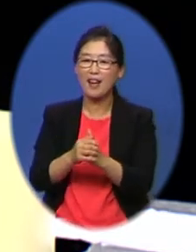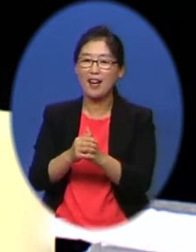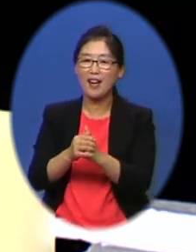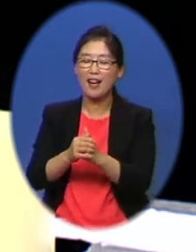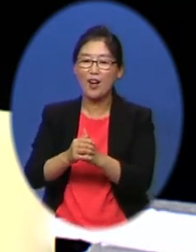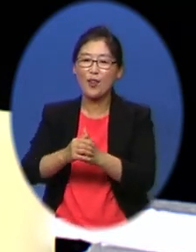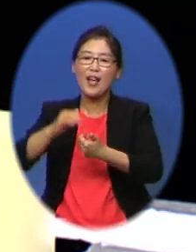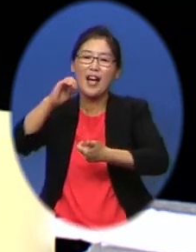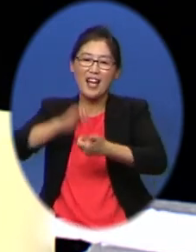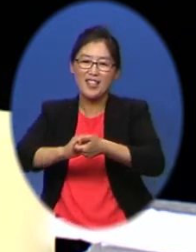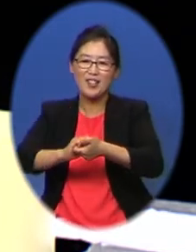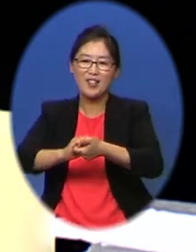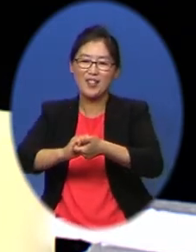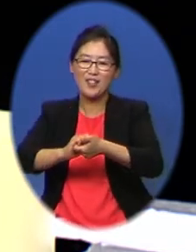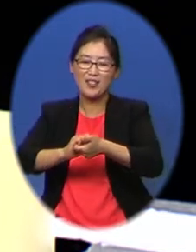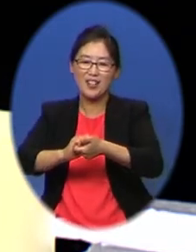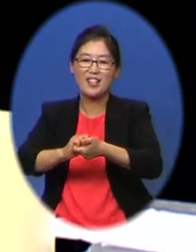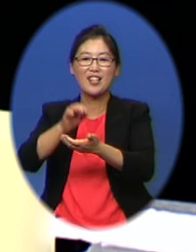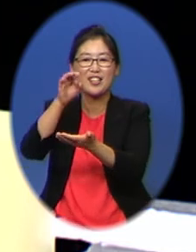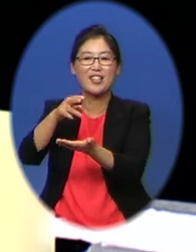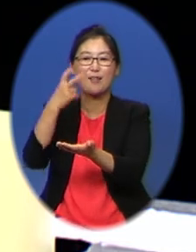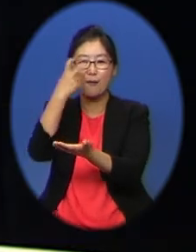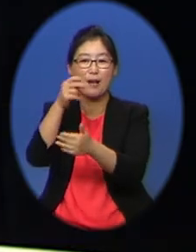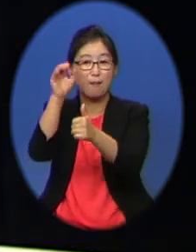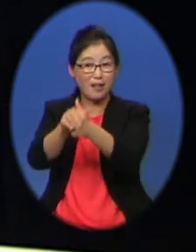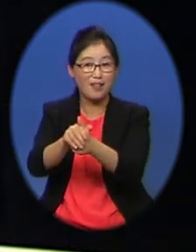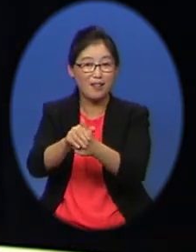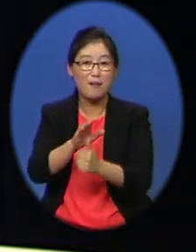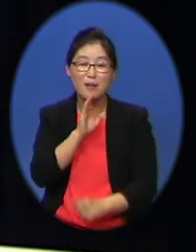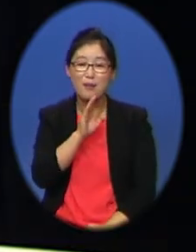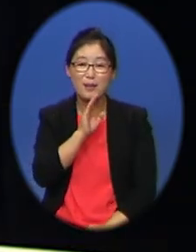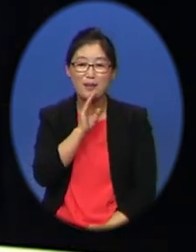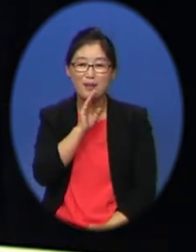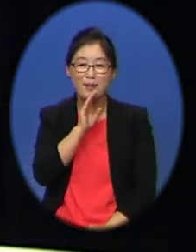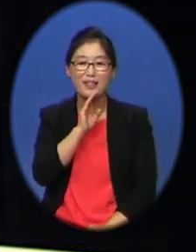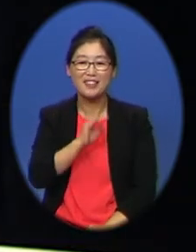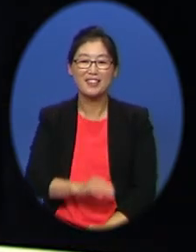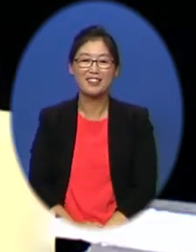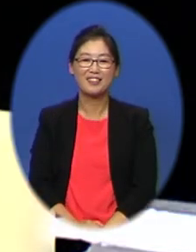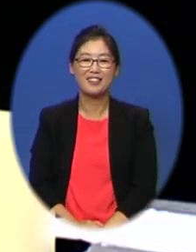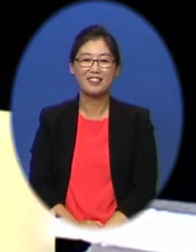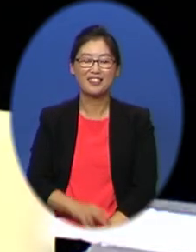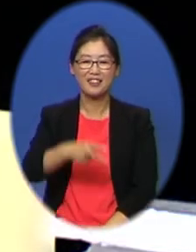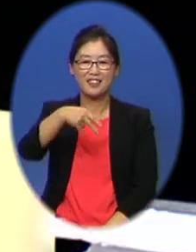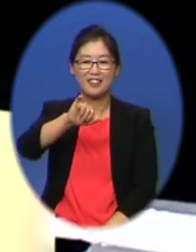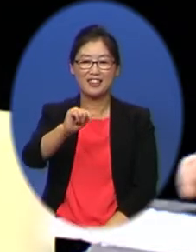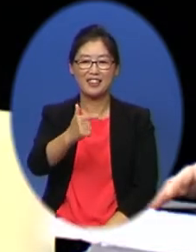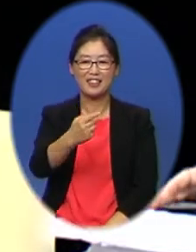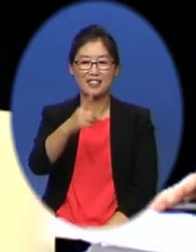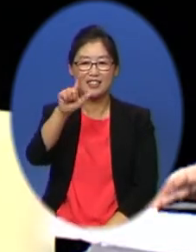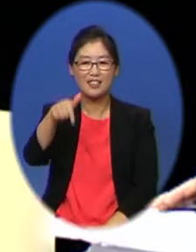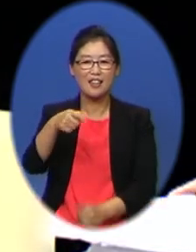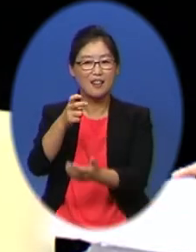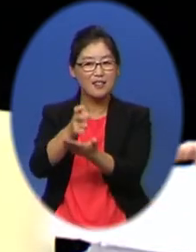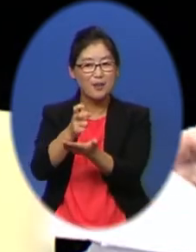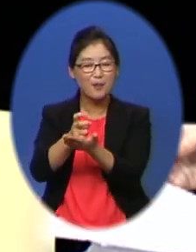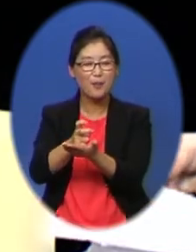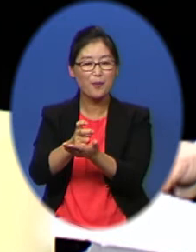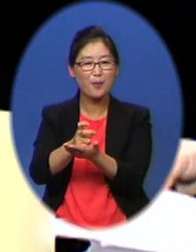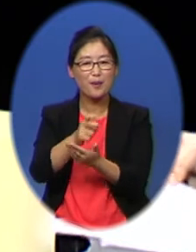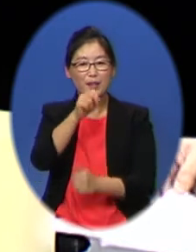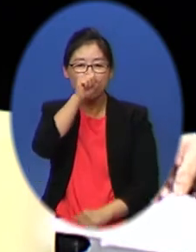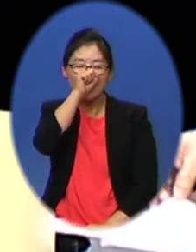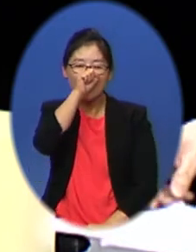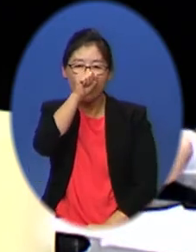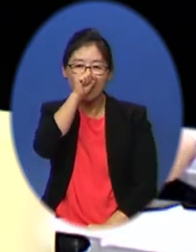거죠. 이런 제도라면 쉽게 말씀해 주세요. 신탁 제도 이게 장점이 상당히 많은 제도로